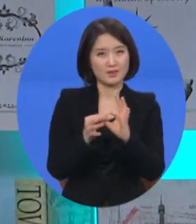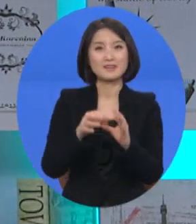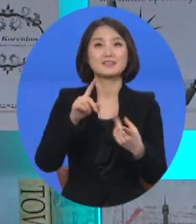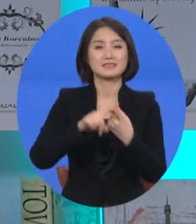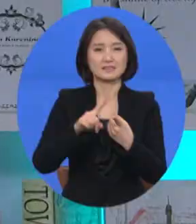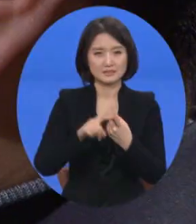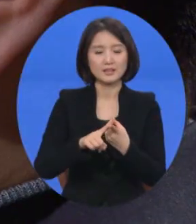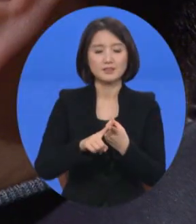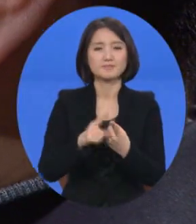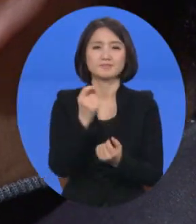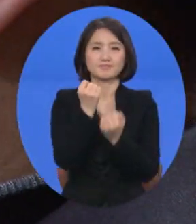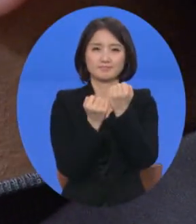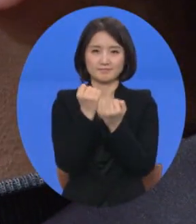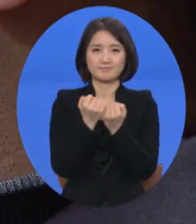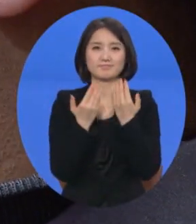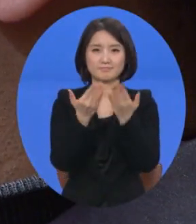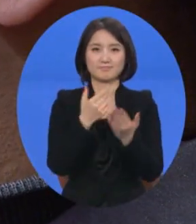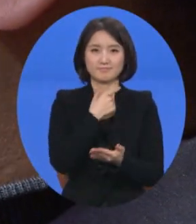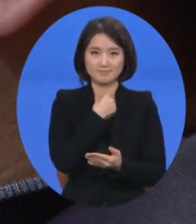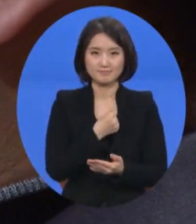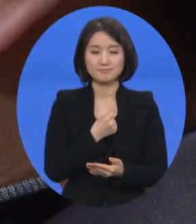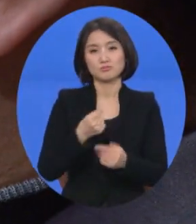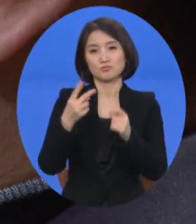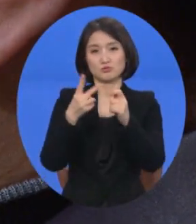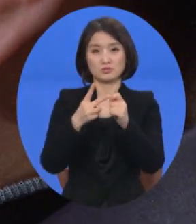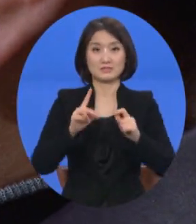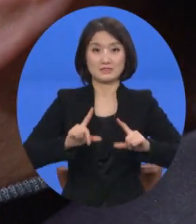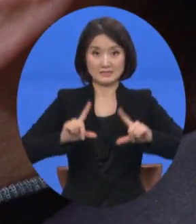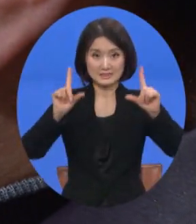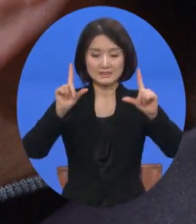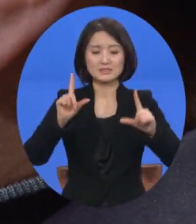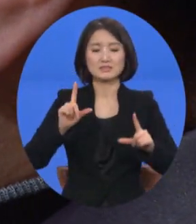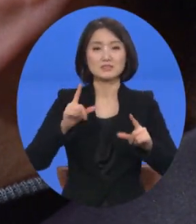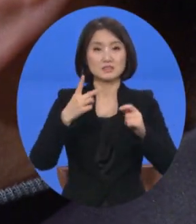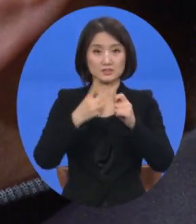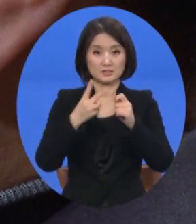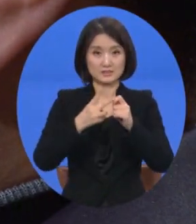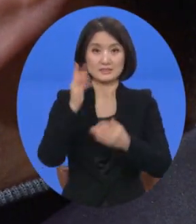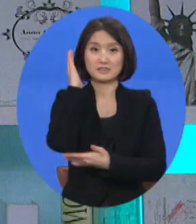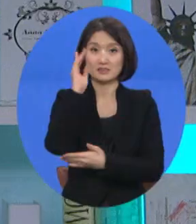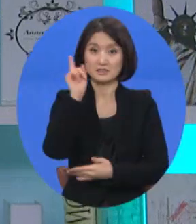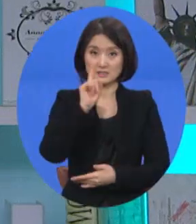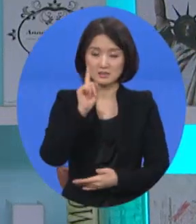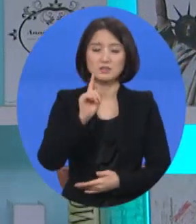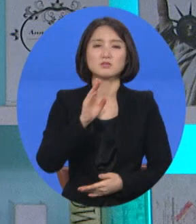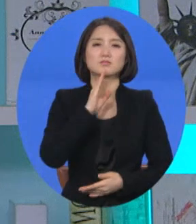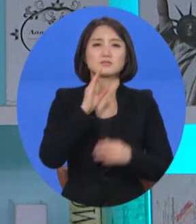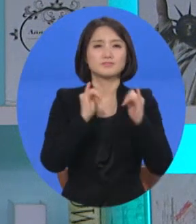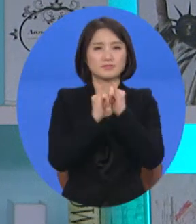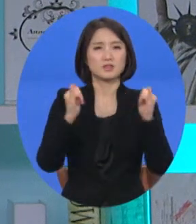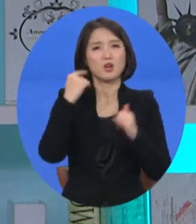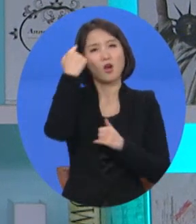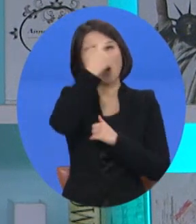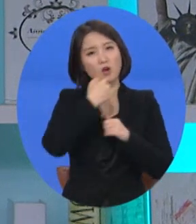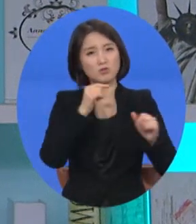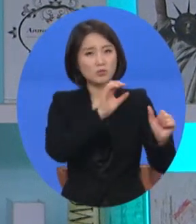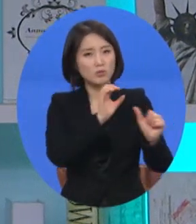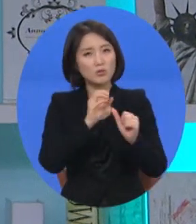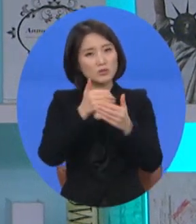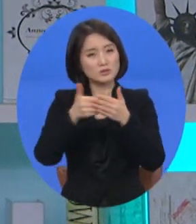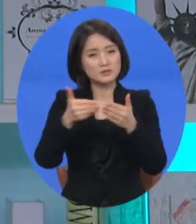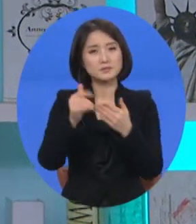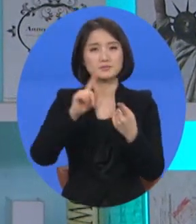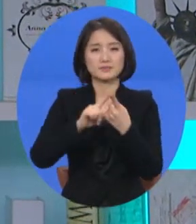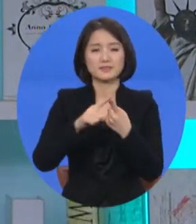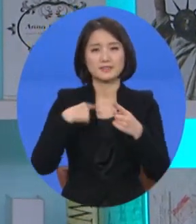드립니다 그리고 두번째 시간에는 우리의 사람이 얼굴들을 보는 시간으로 만들어보겠습니다 그래서 2개를 뽑으니